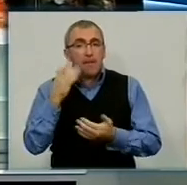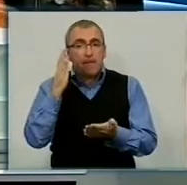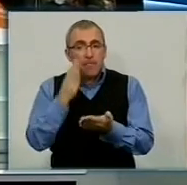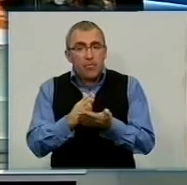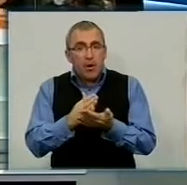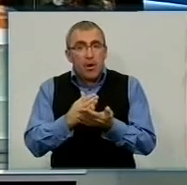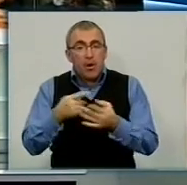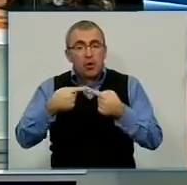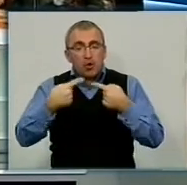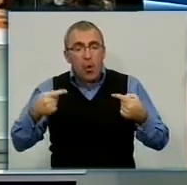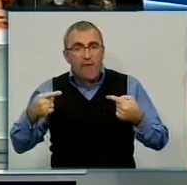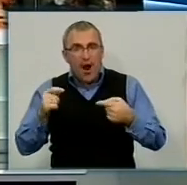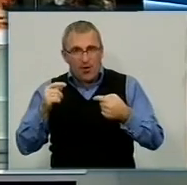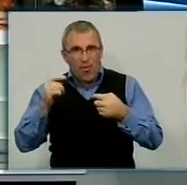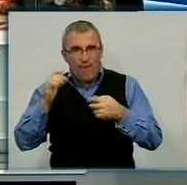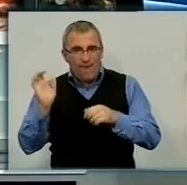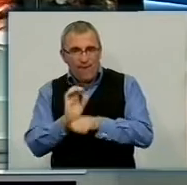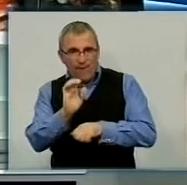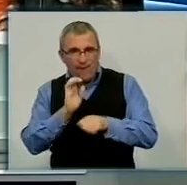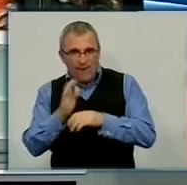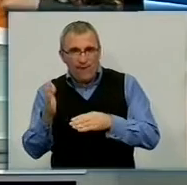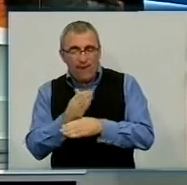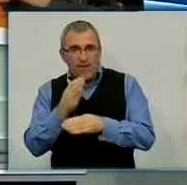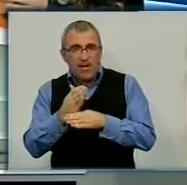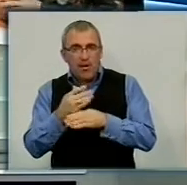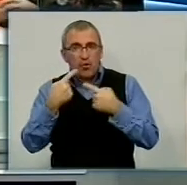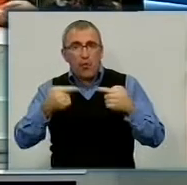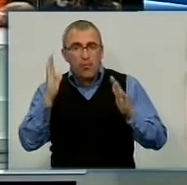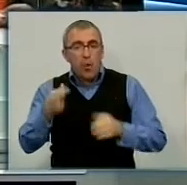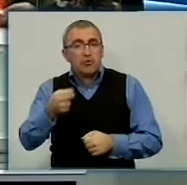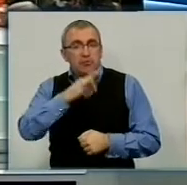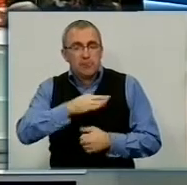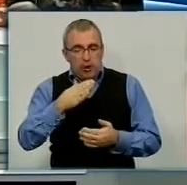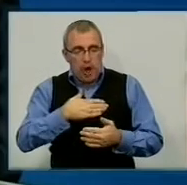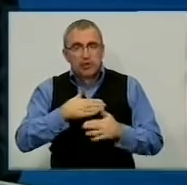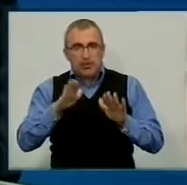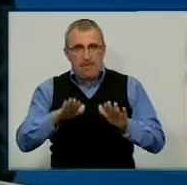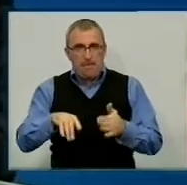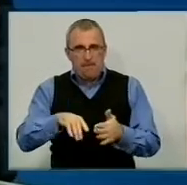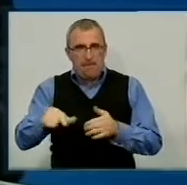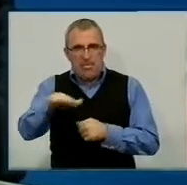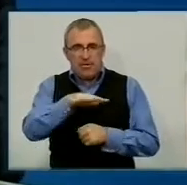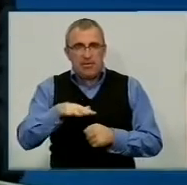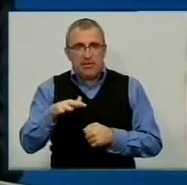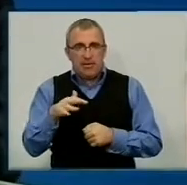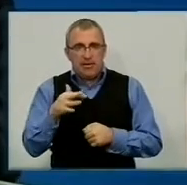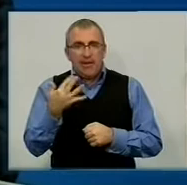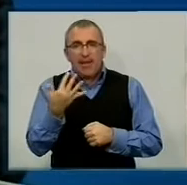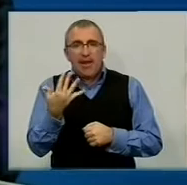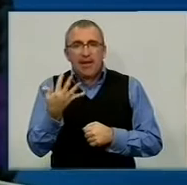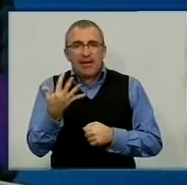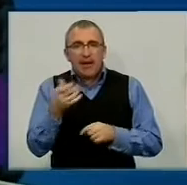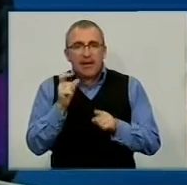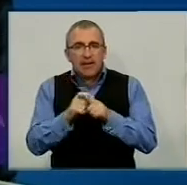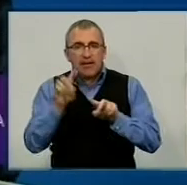товаровиробників і які групи товарів можемо споживати наші місцеві декілька слів так би мовити взагалі